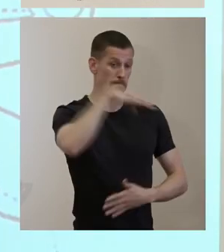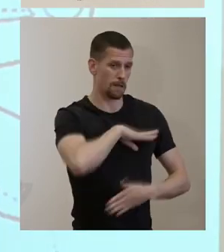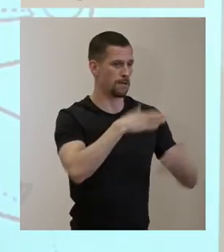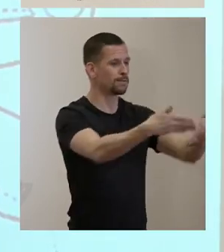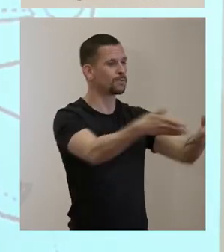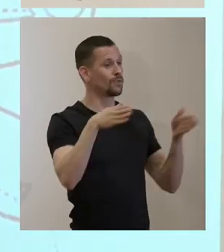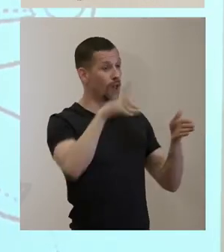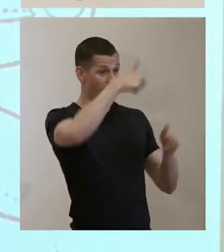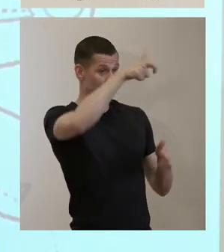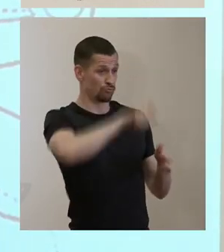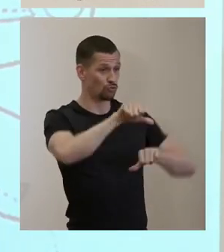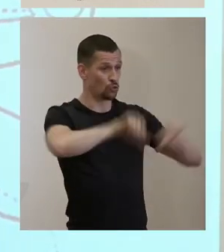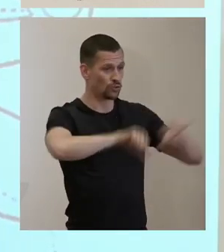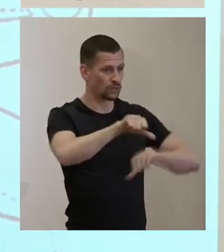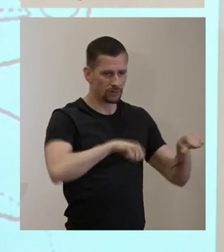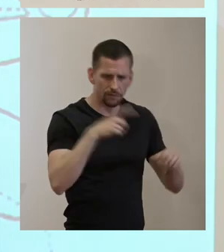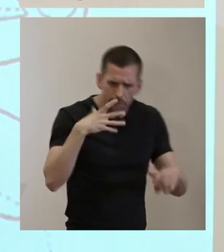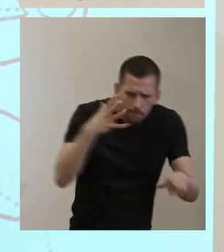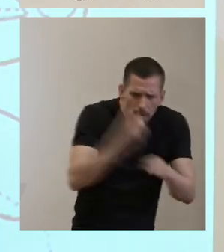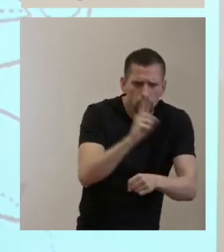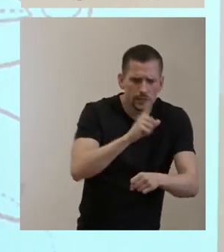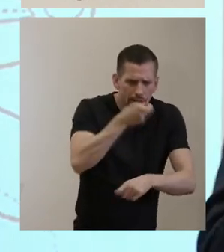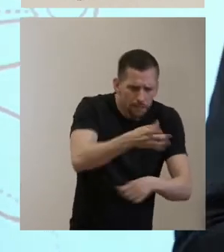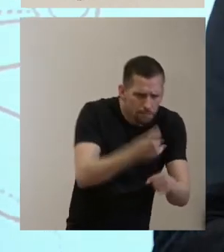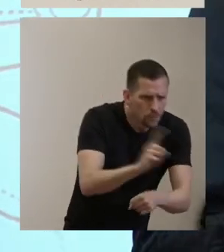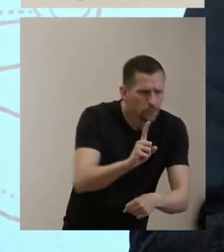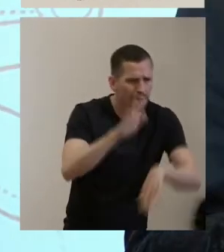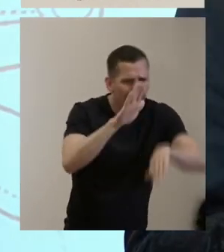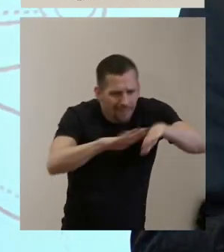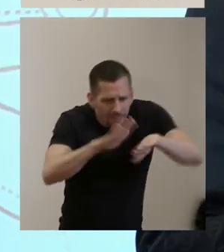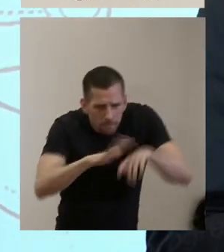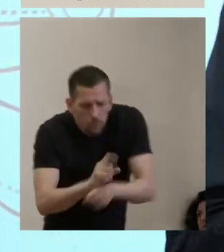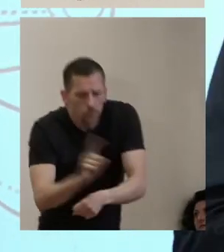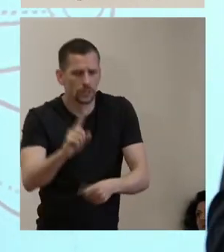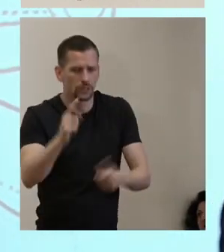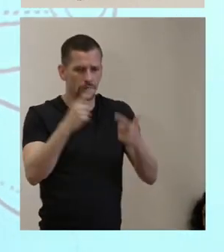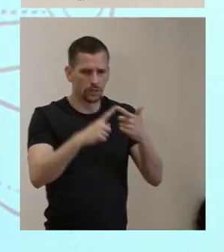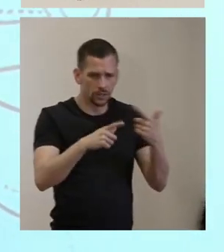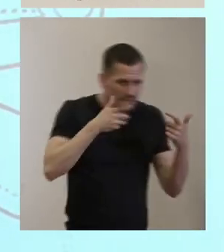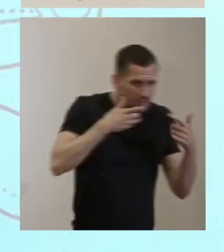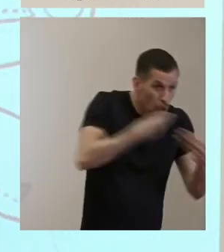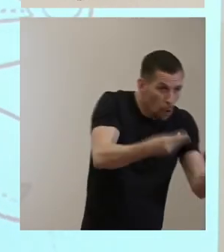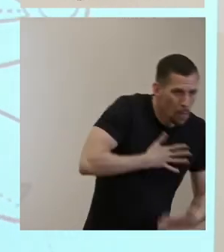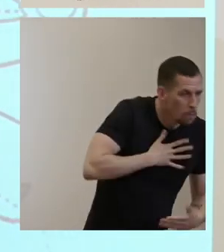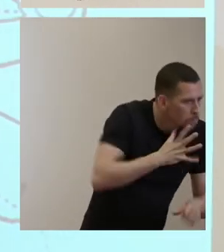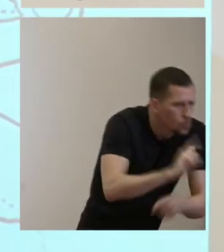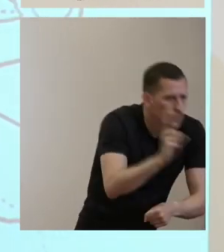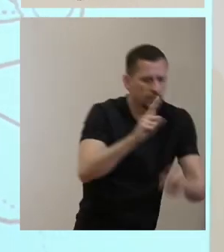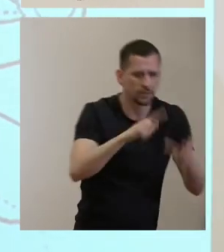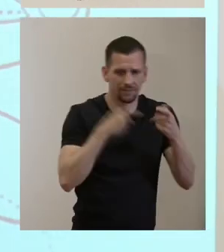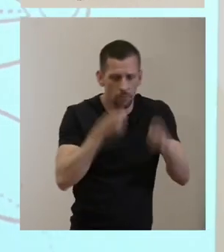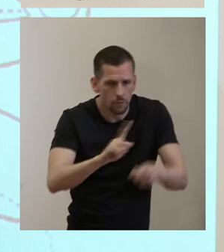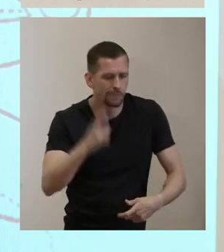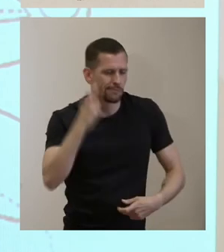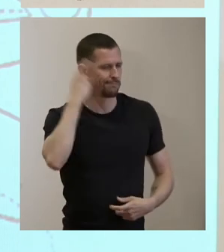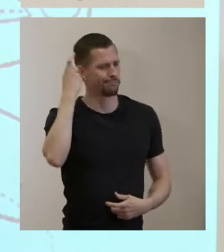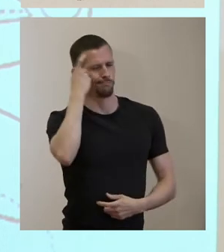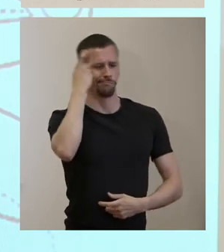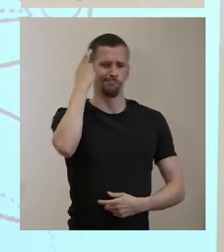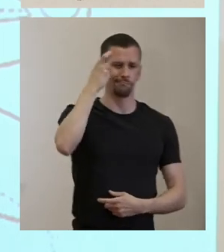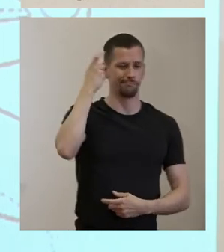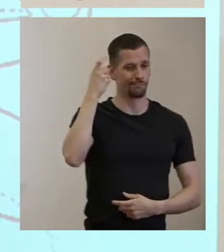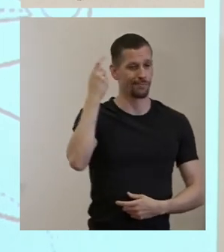la terreur, ni la violence ne pouvaient contraindre les captifs récalcitrants à ouvrir la bouche et à se nourrir. Or, dans les conditions de